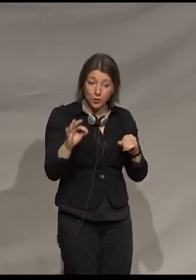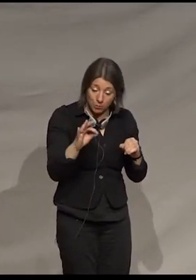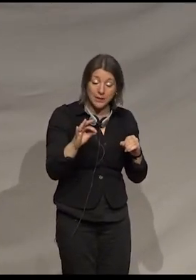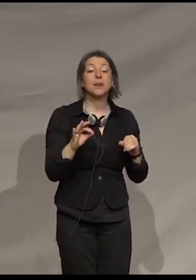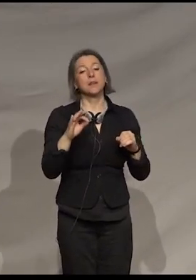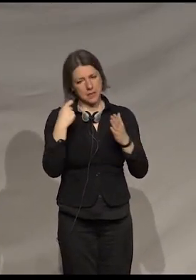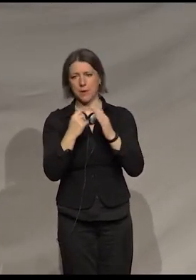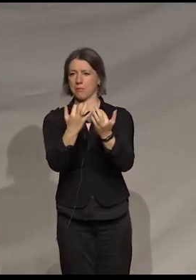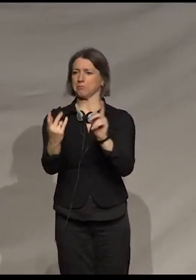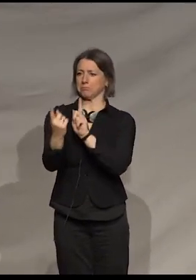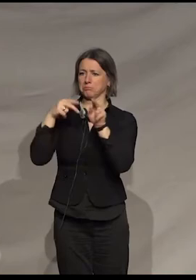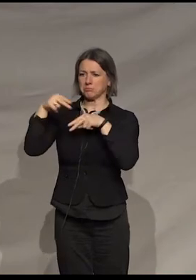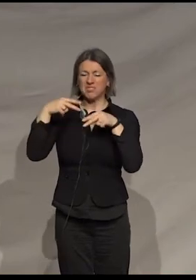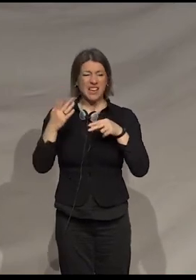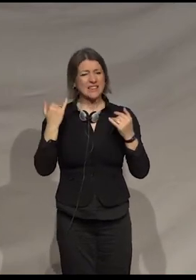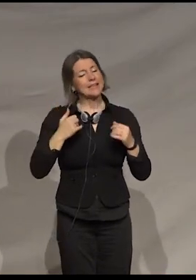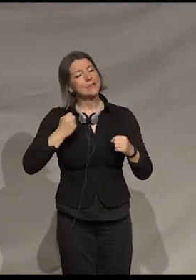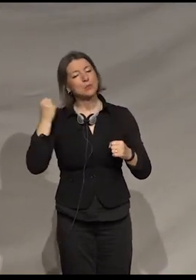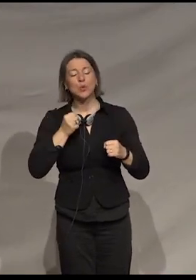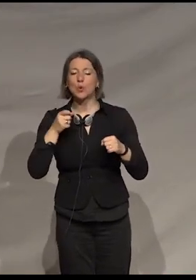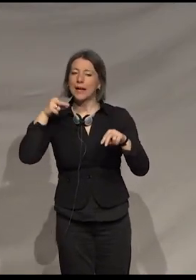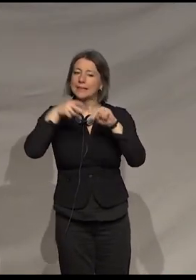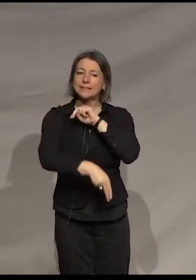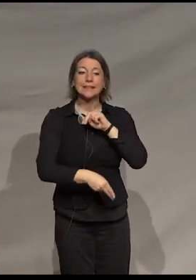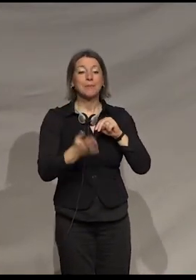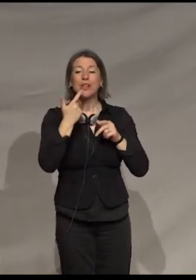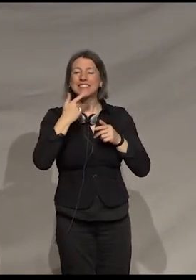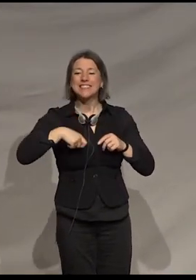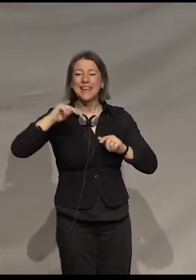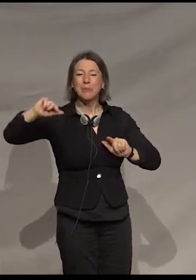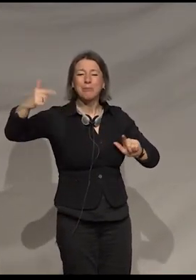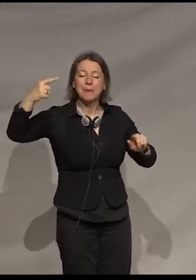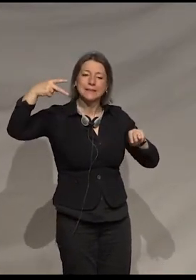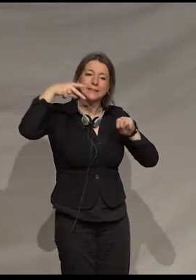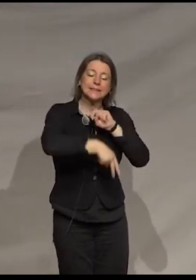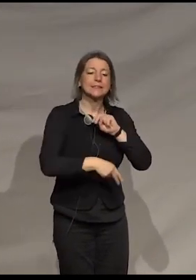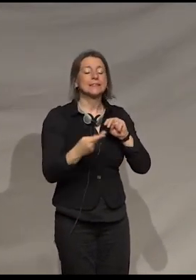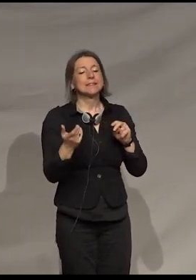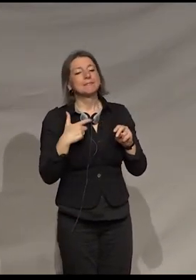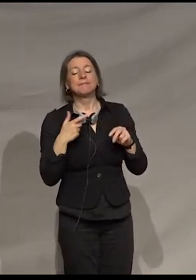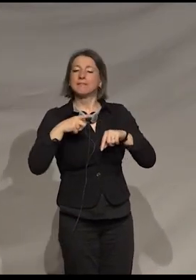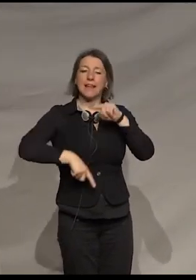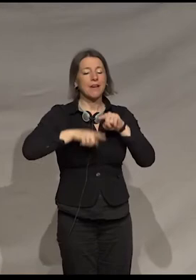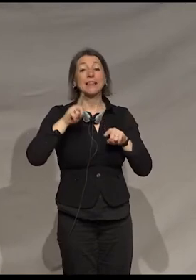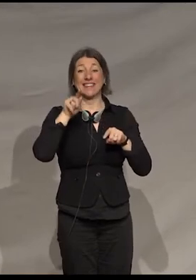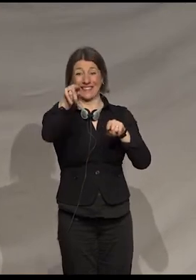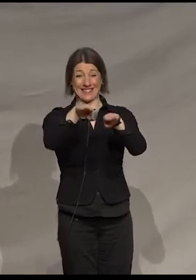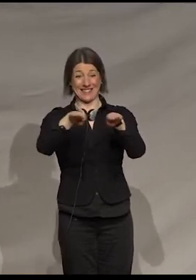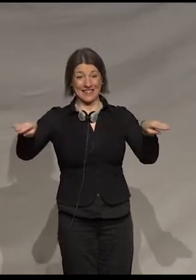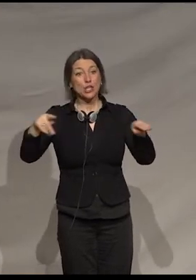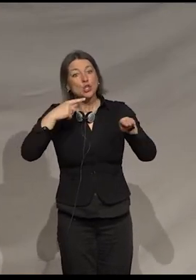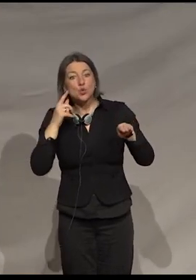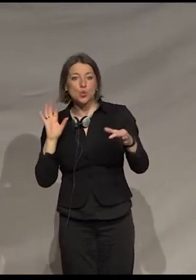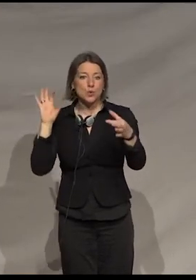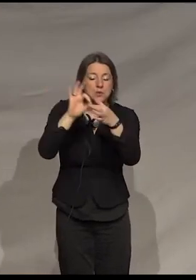110%, dnes nám ta žába na pramen skutečně skočila. Věřím, že to proberete u stánku tak, abyste se dozvěděli a sami si to i vyzkoušeli a právě se i s